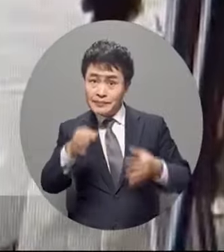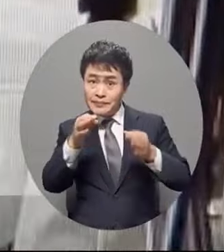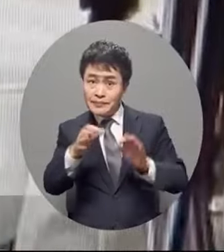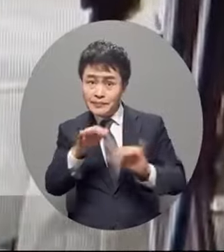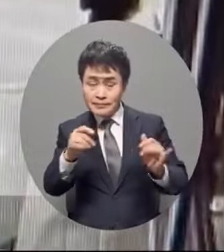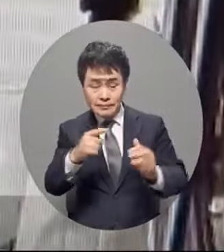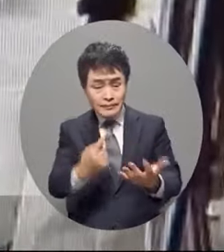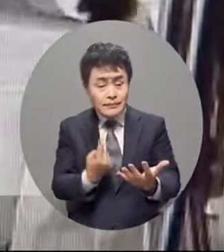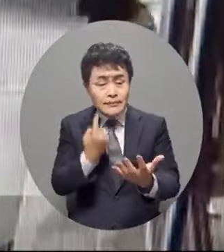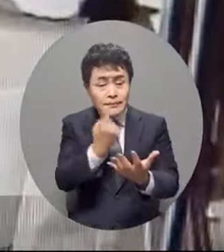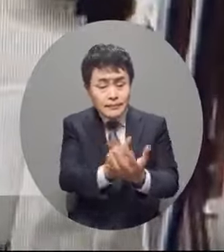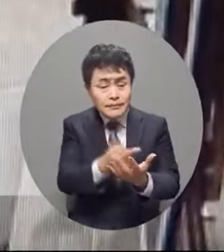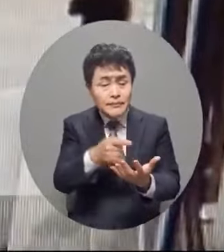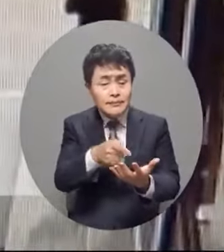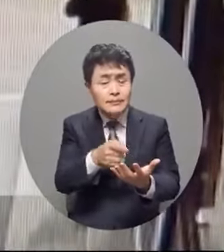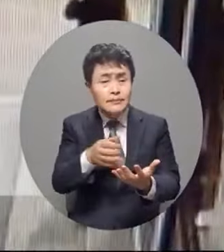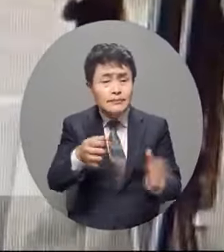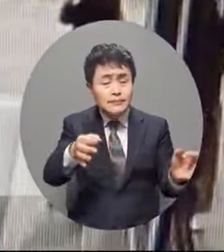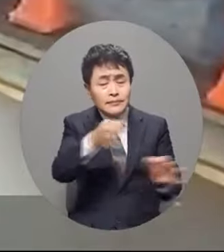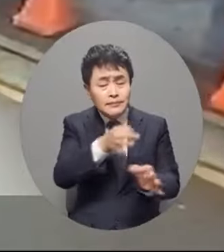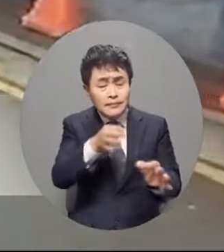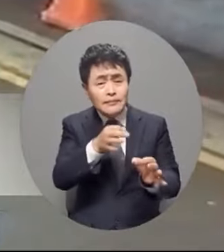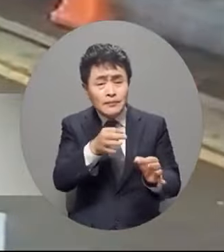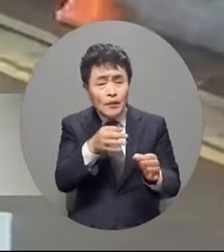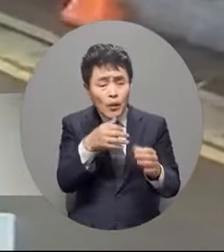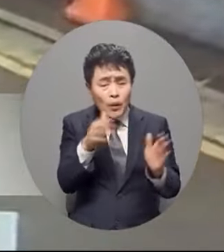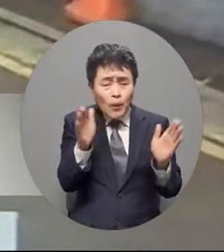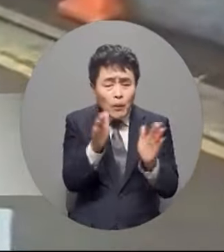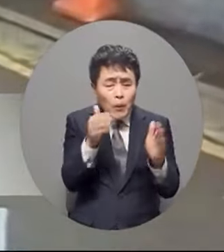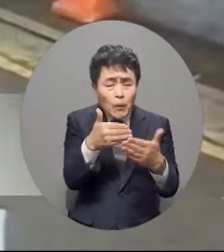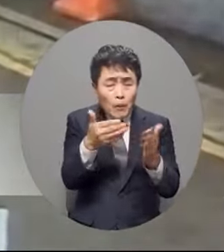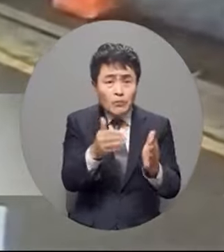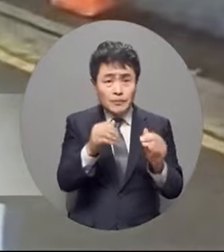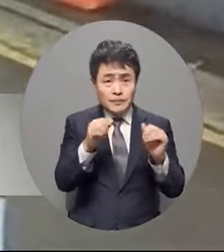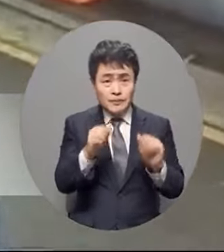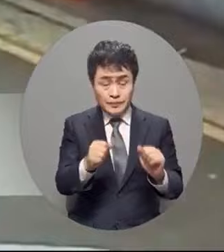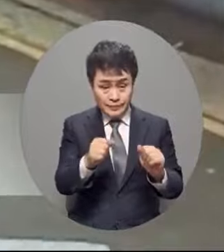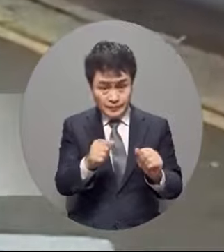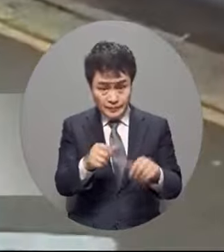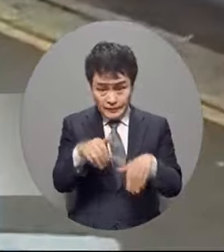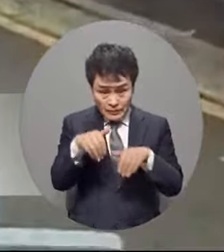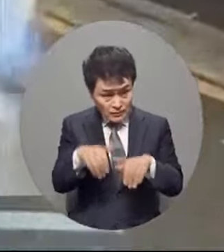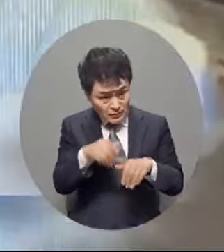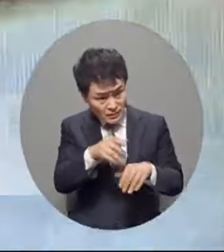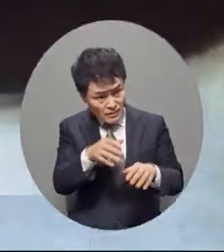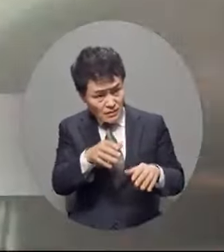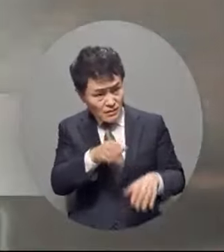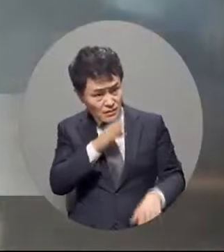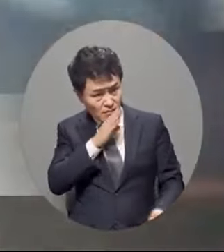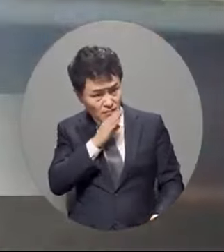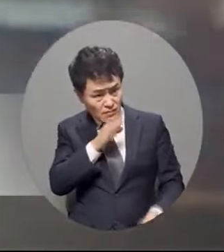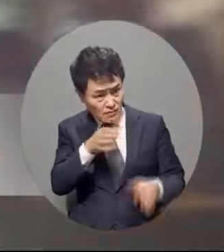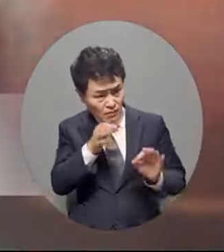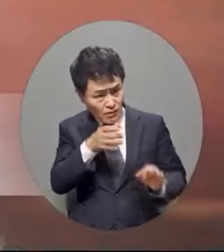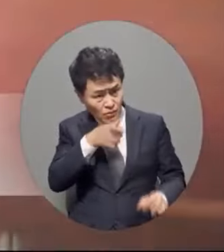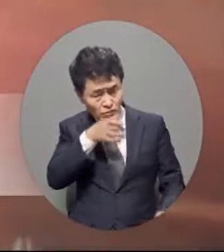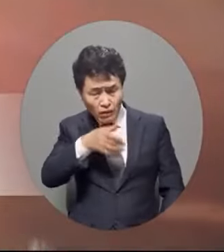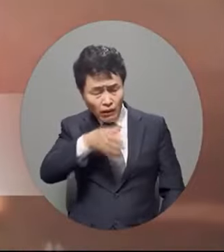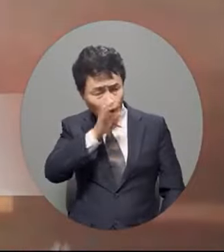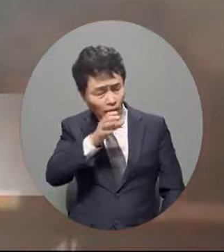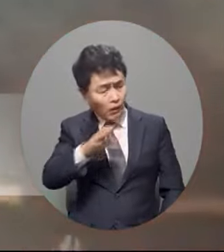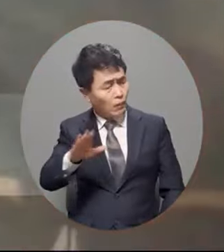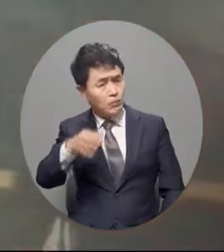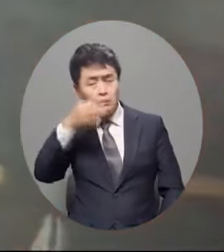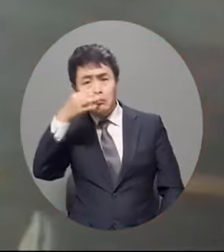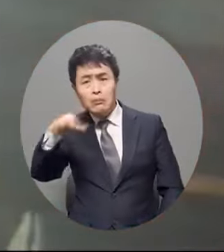동석했던 술자리가 모두 밀폐된 곳에서 있었기 때문에 종들 은 김씨가 실제 술을 마시는 건 보지